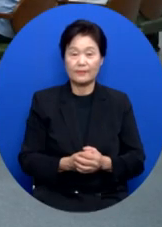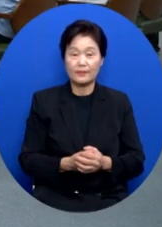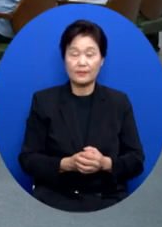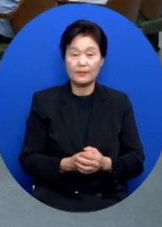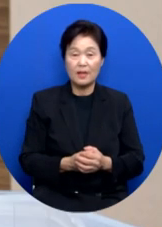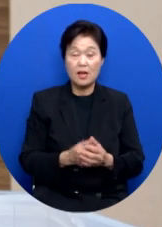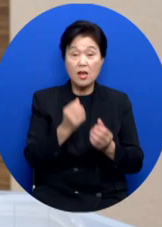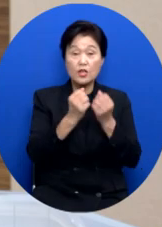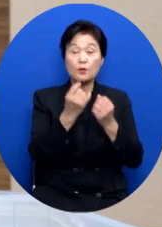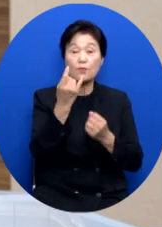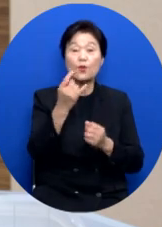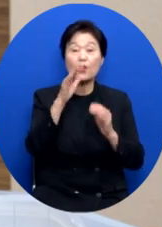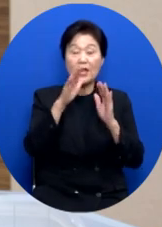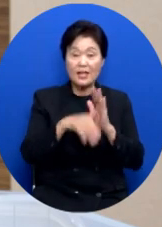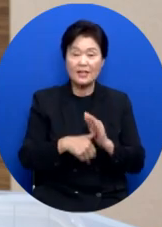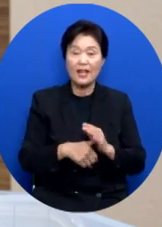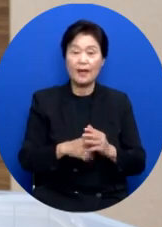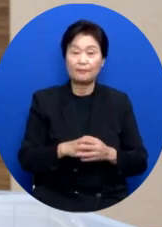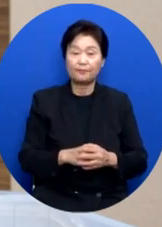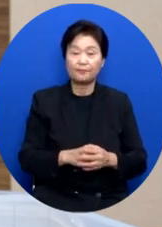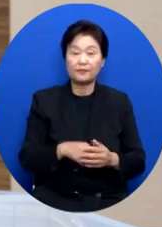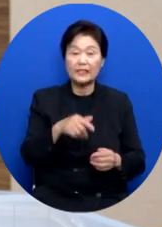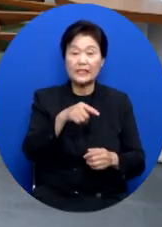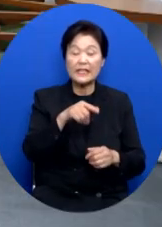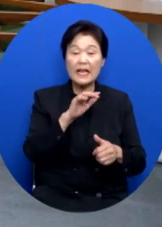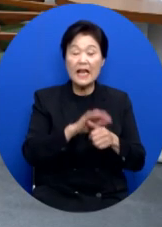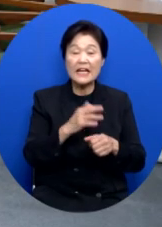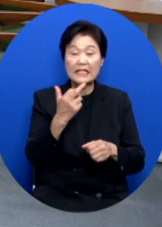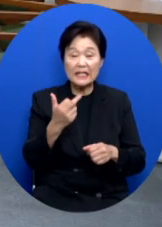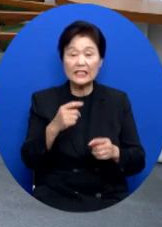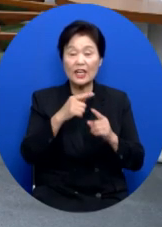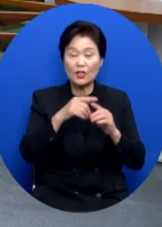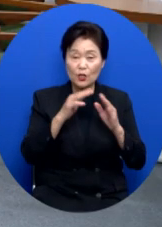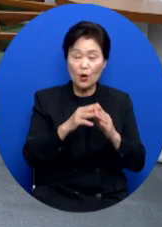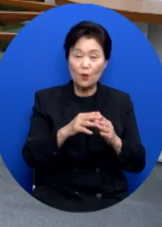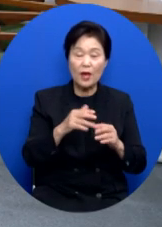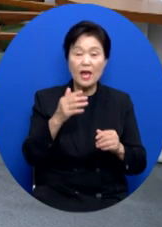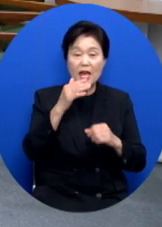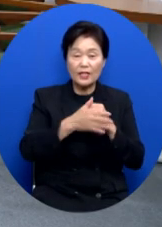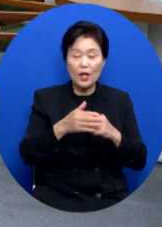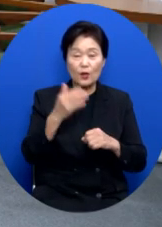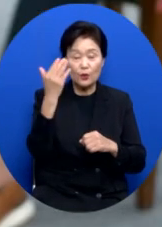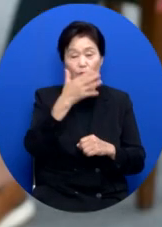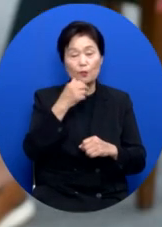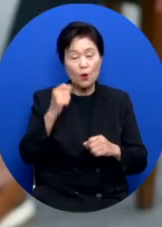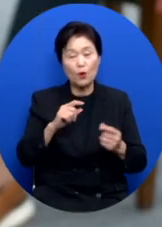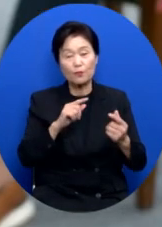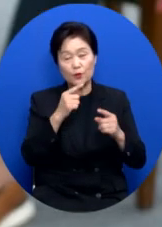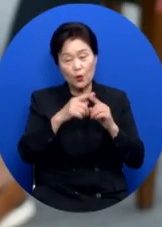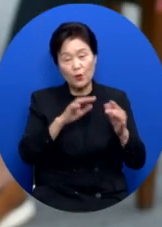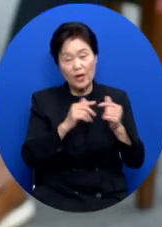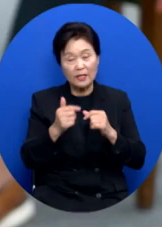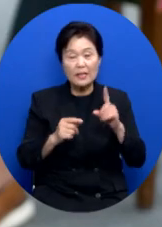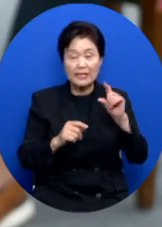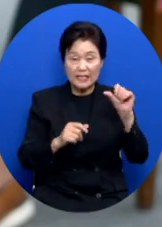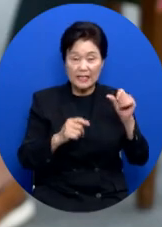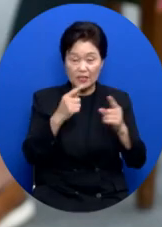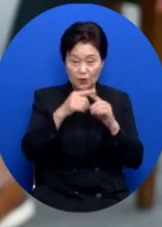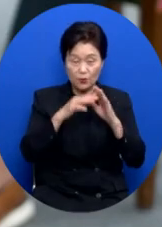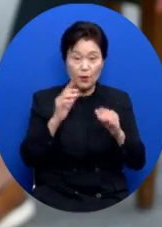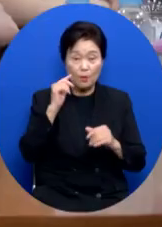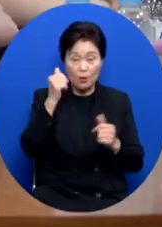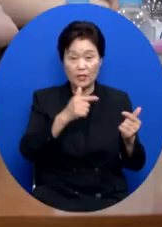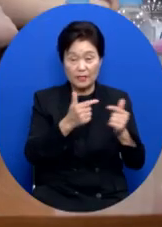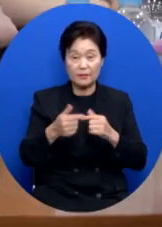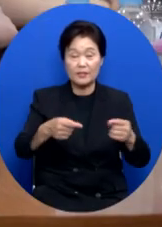이날 설명회에는 경산중앙교회와 영안교회, 대구순복음교회 등 15개 교회 목사들이 참석해 대구